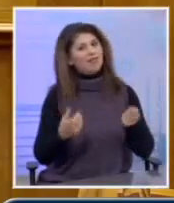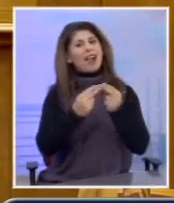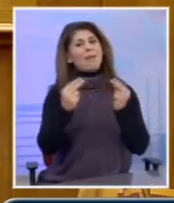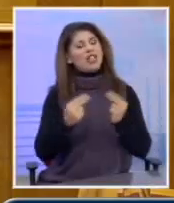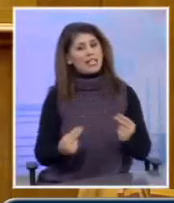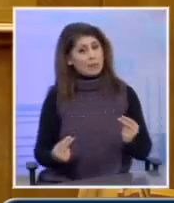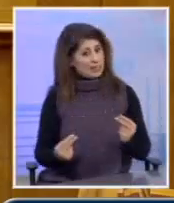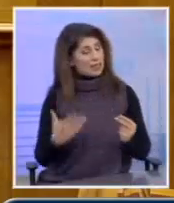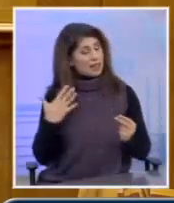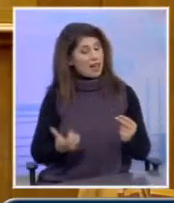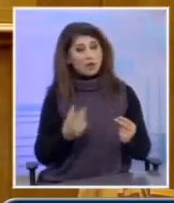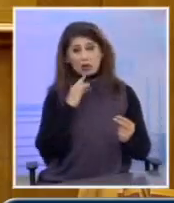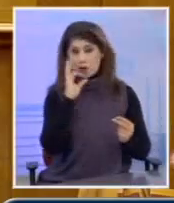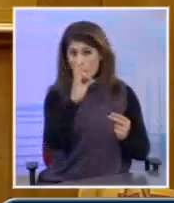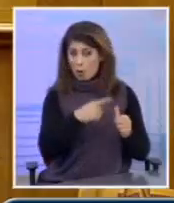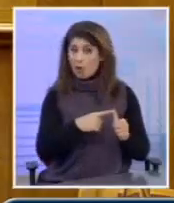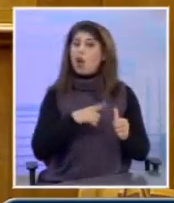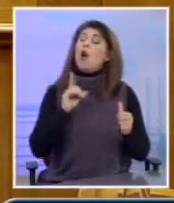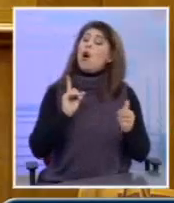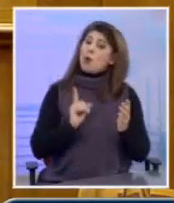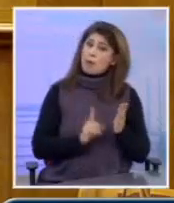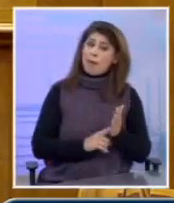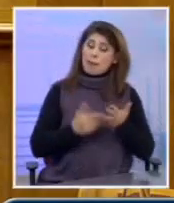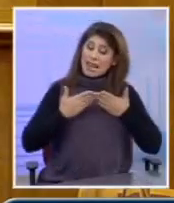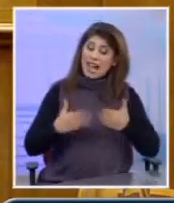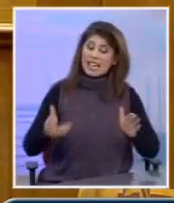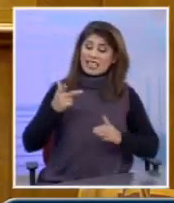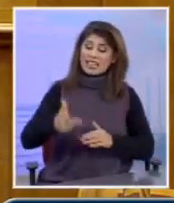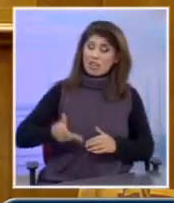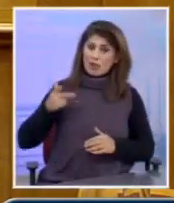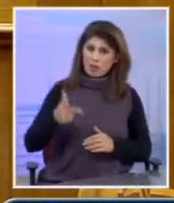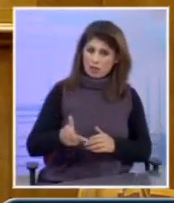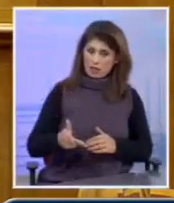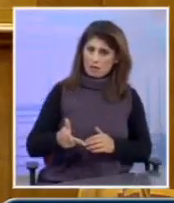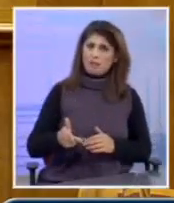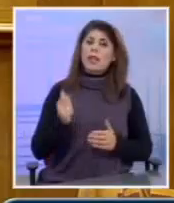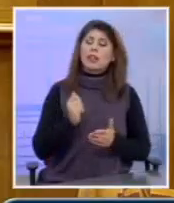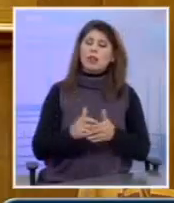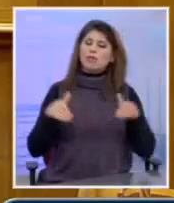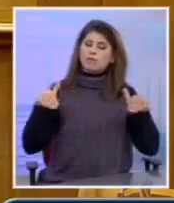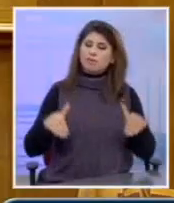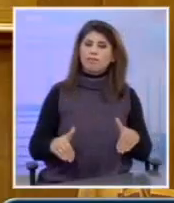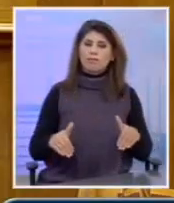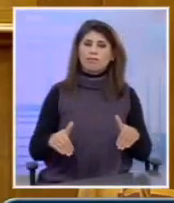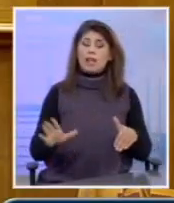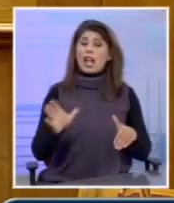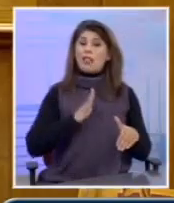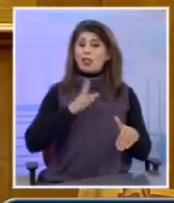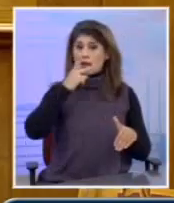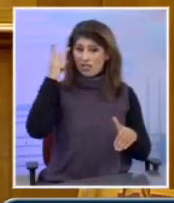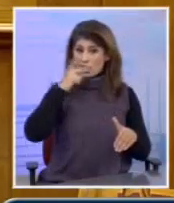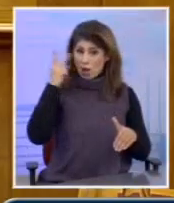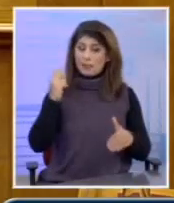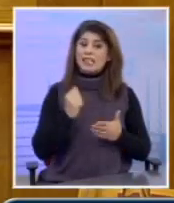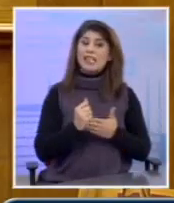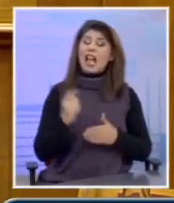και ως προς το σκοπό που έπρεπε να ανοίξει η δρομική γραμμή, αλλά και ως προς το να τηρηθούν τα ανθρώπινα δικαιώματα και